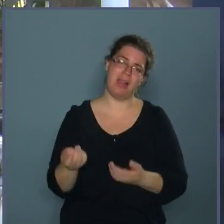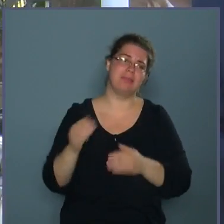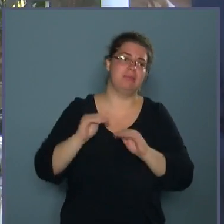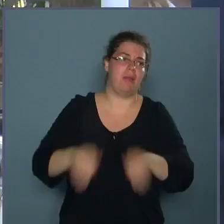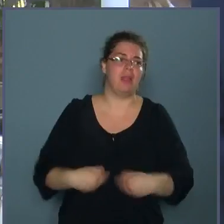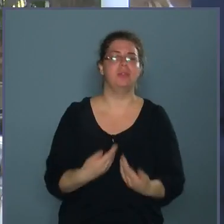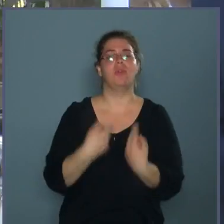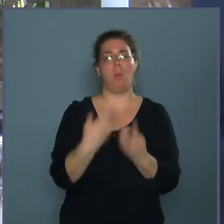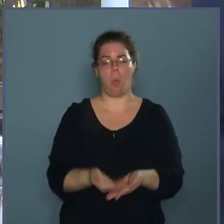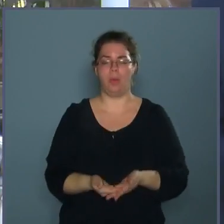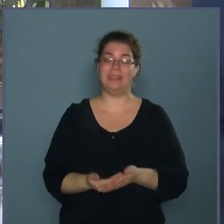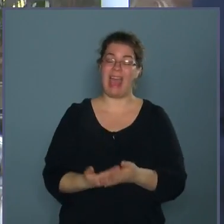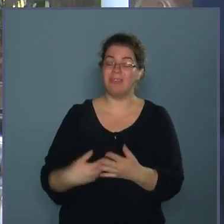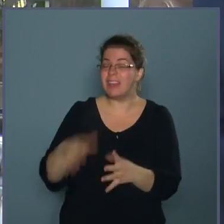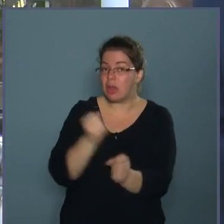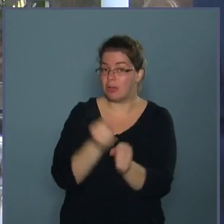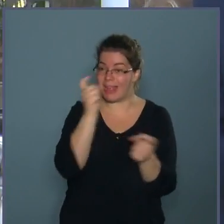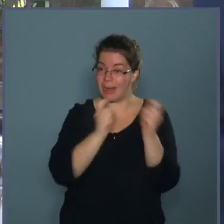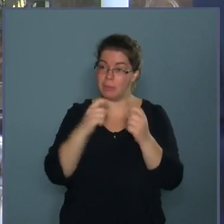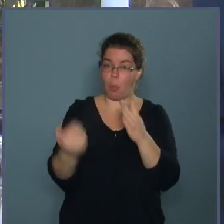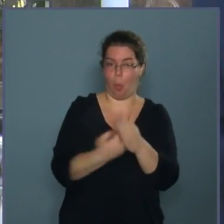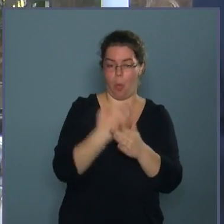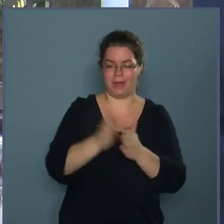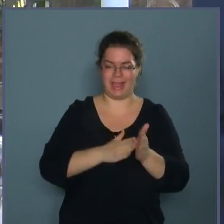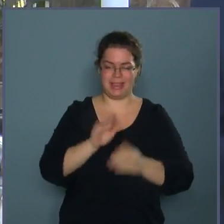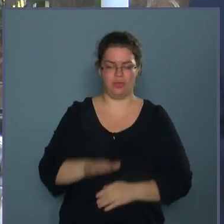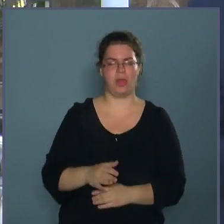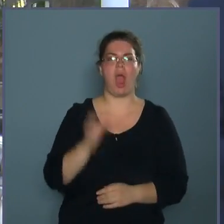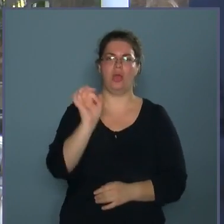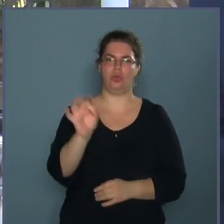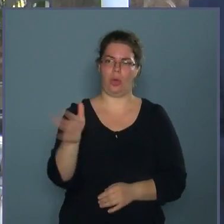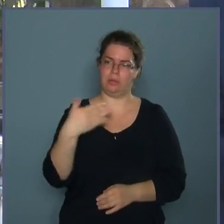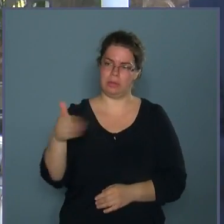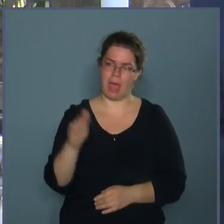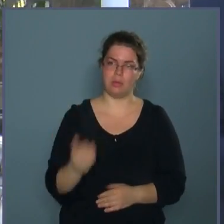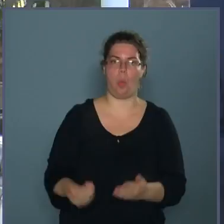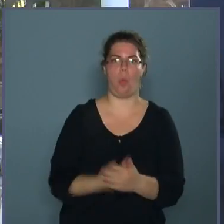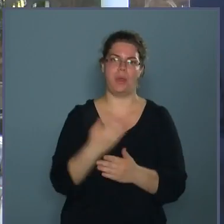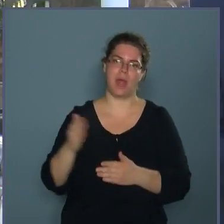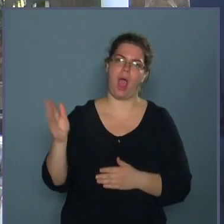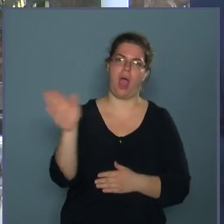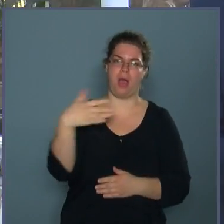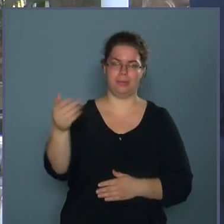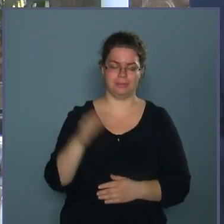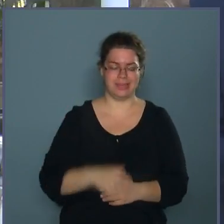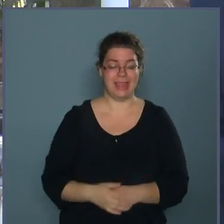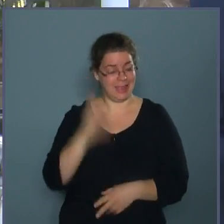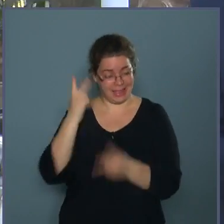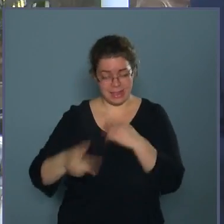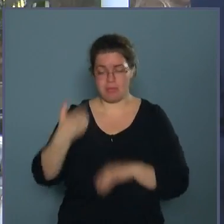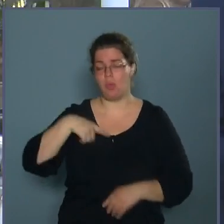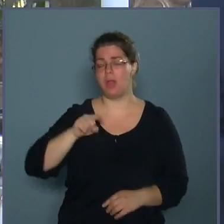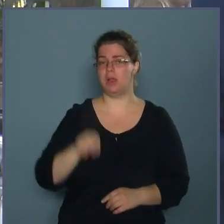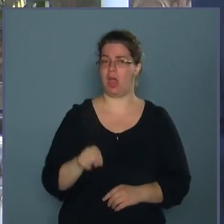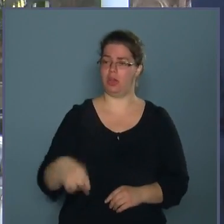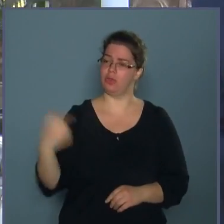után fenntartották a reményt az újrakezdésre, a lyukas zászló újbóli felemelésére. Készek voltak arra is,